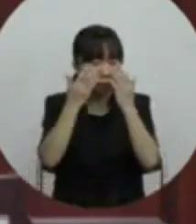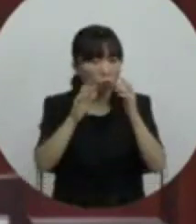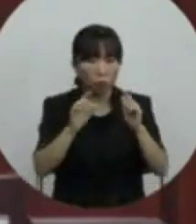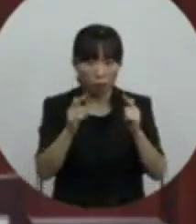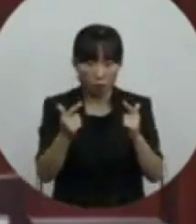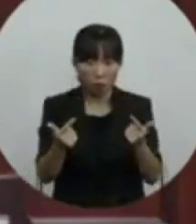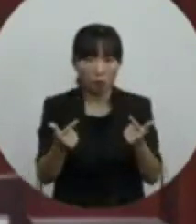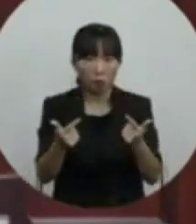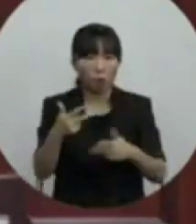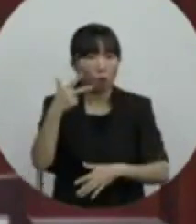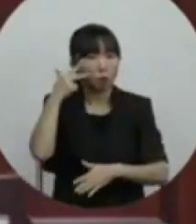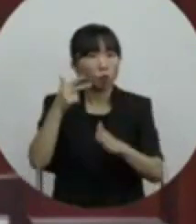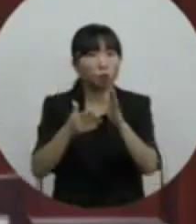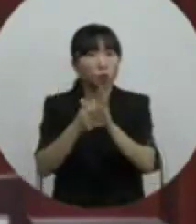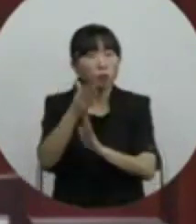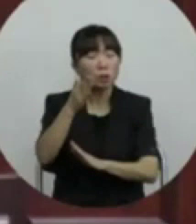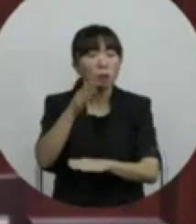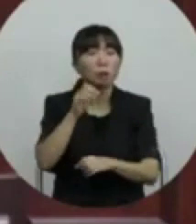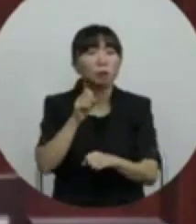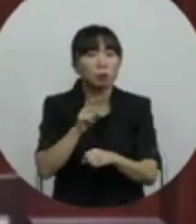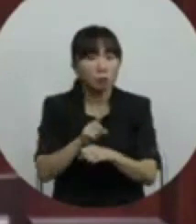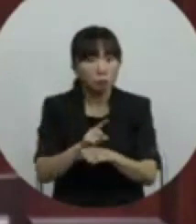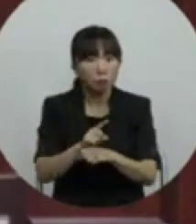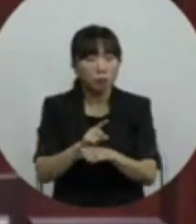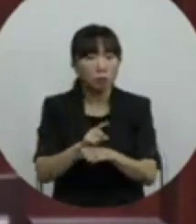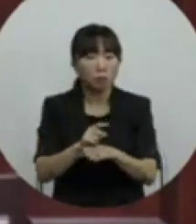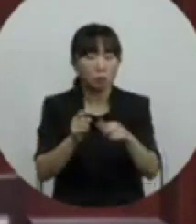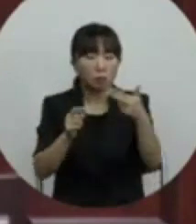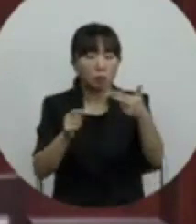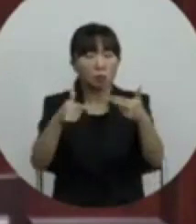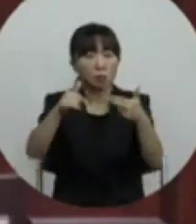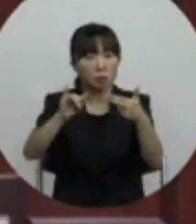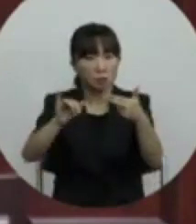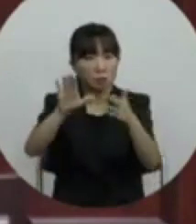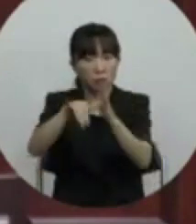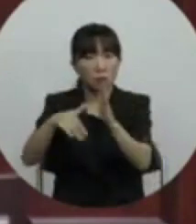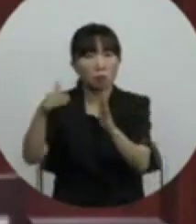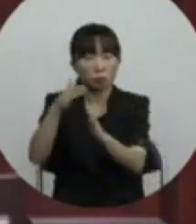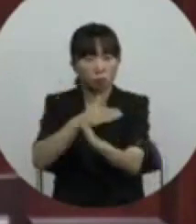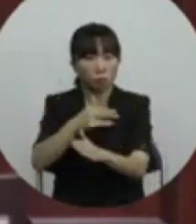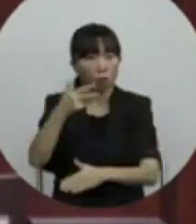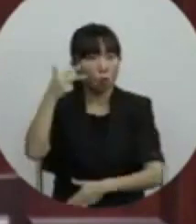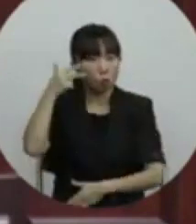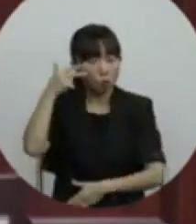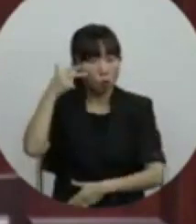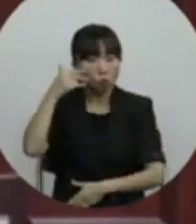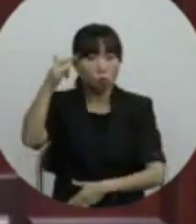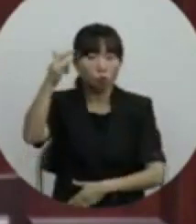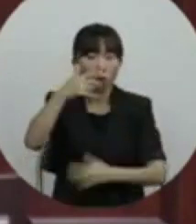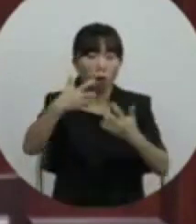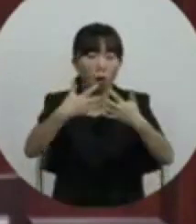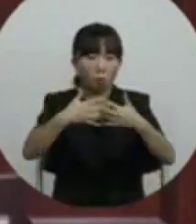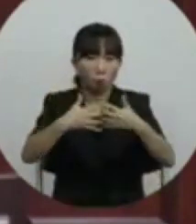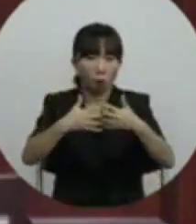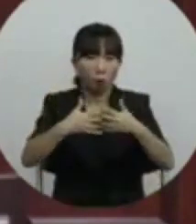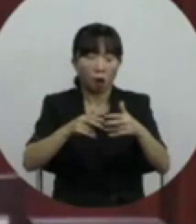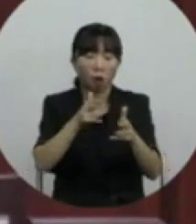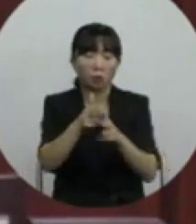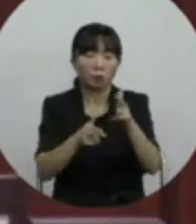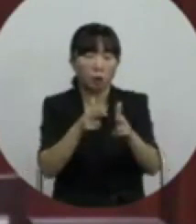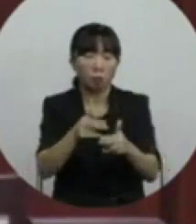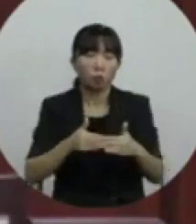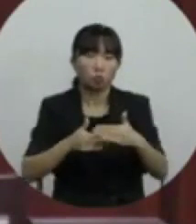아닙니다. 우리 여주시에서는 이미 민선 7기 때부터 여주형 태양광 사업 등을 추진하여